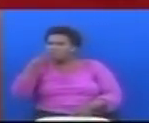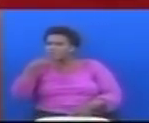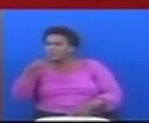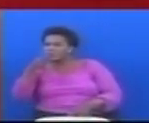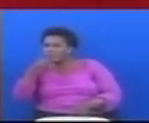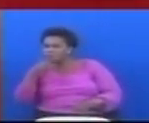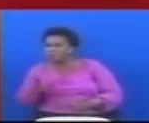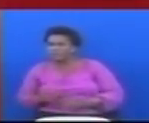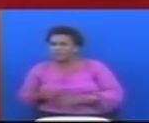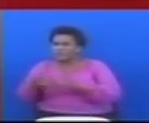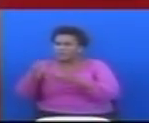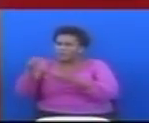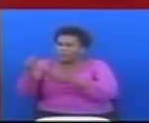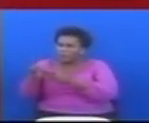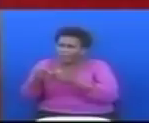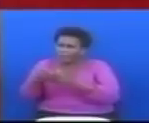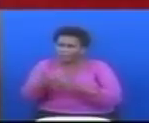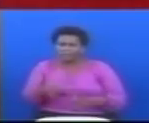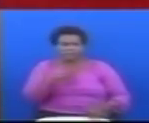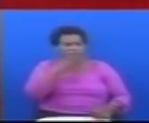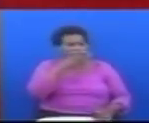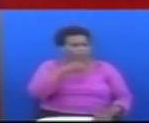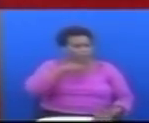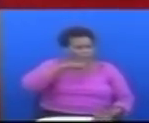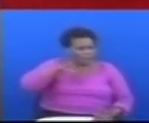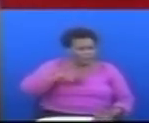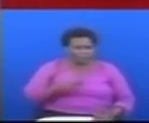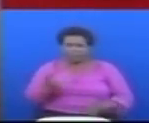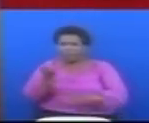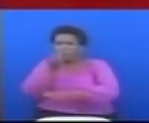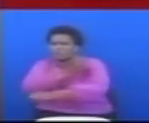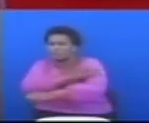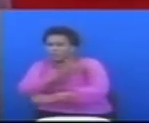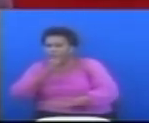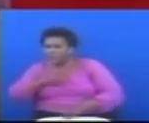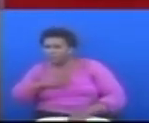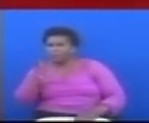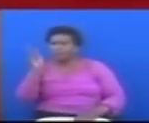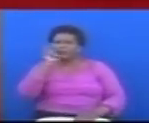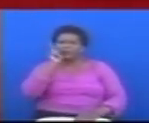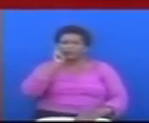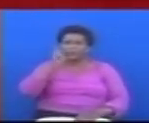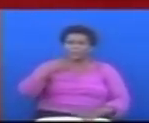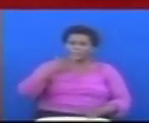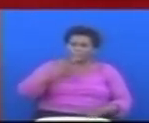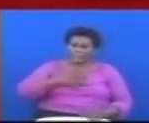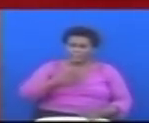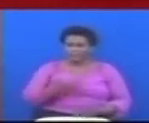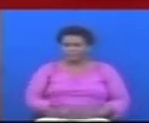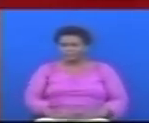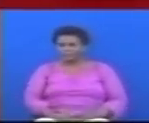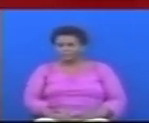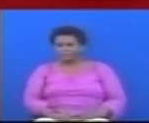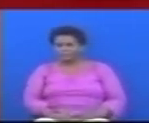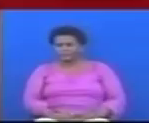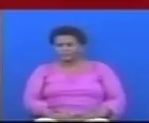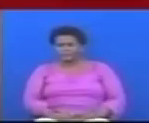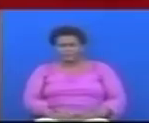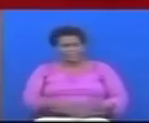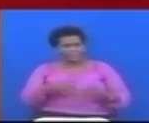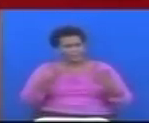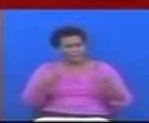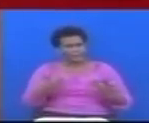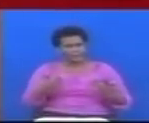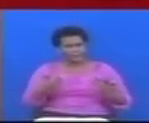babu zetu, baba zetu, waume zetu, wajomba zetu na wengine wanaofanana na hao. Sasa kwa nini